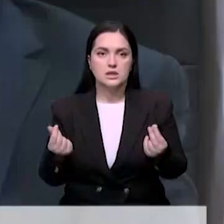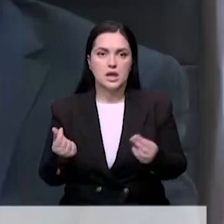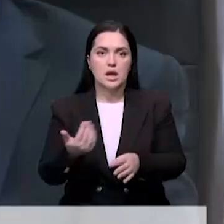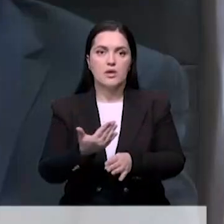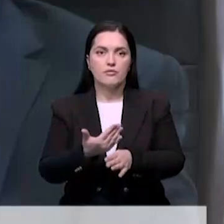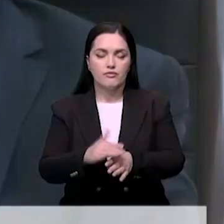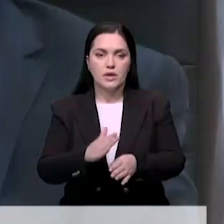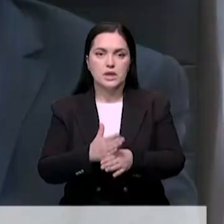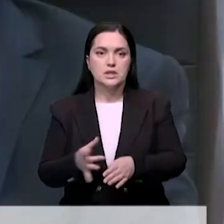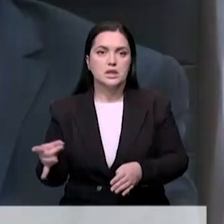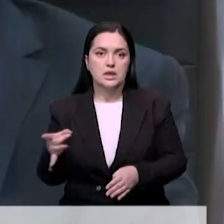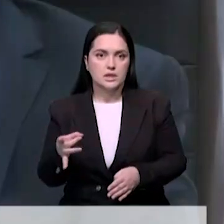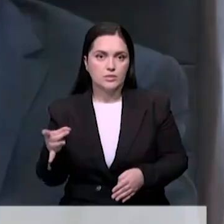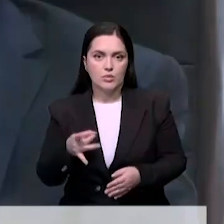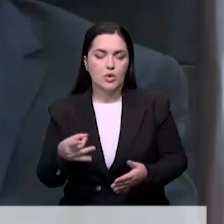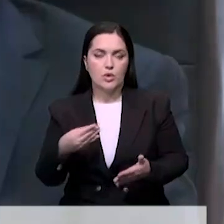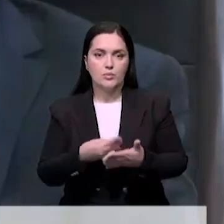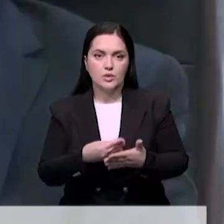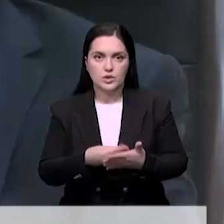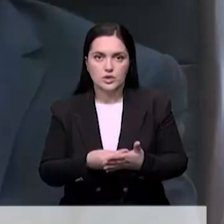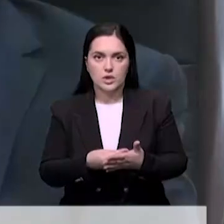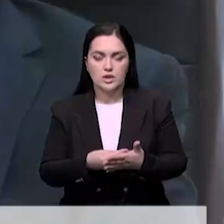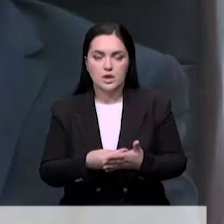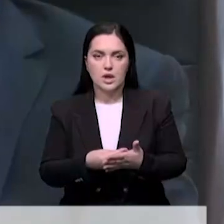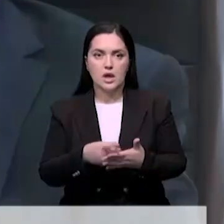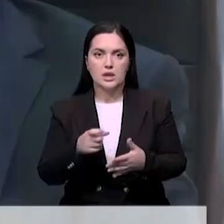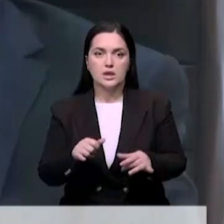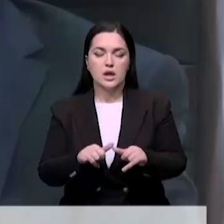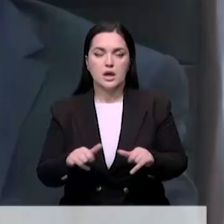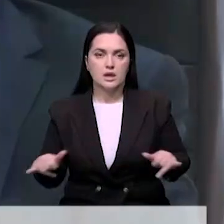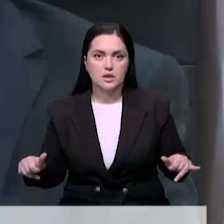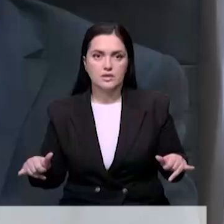том числе из республиканского бюджета, это на развитие